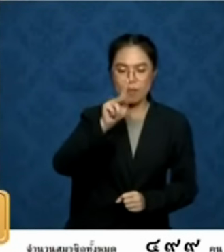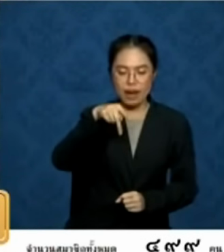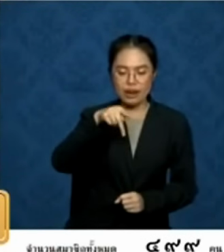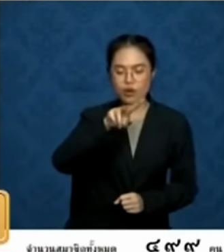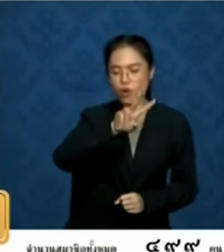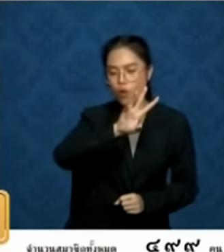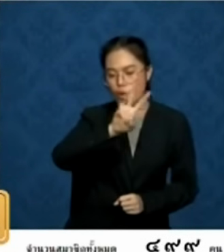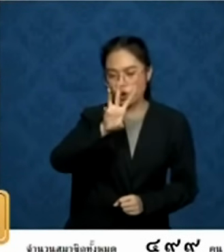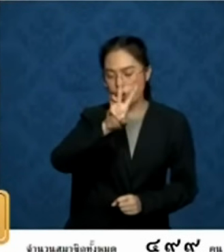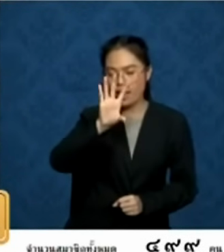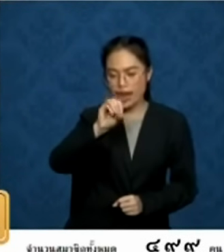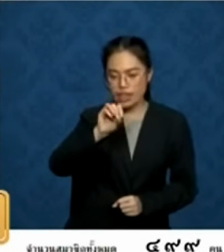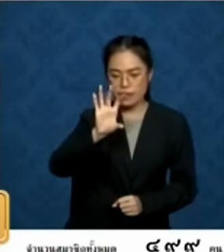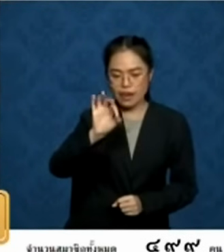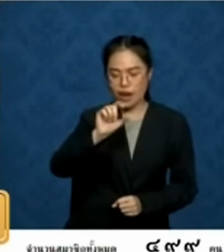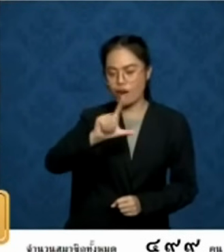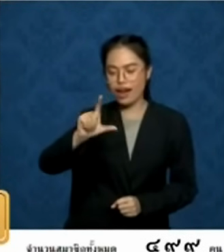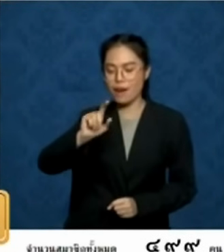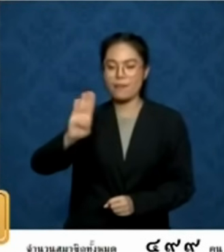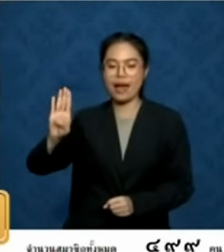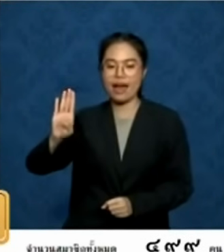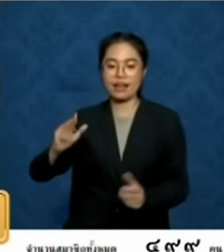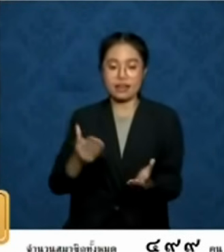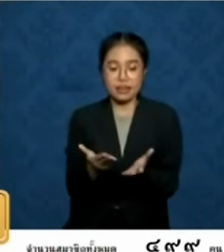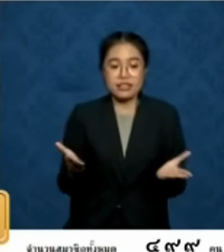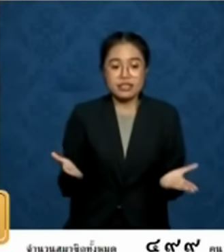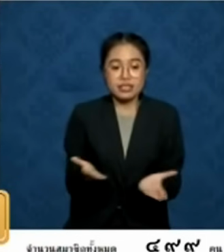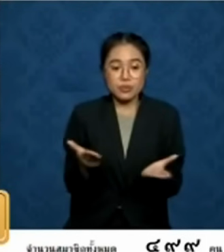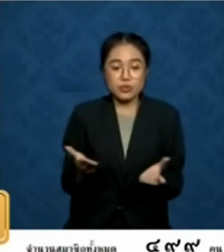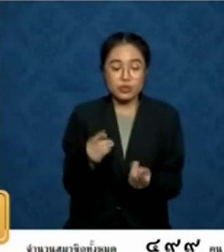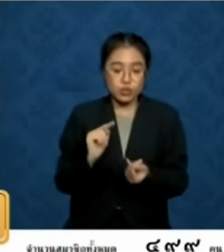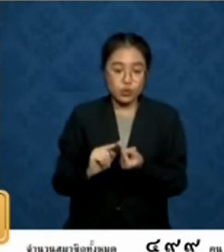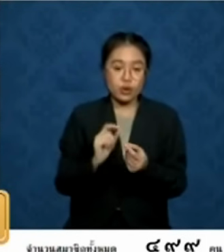42,659 ล้านบาทเพื่อสนับสนุนยุทธศาสตร์ด้านการสร้างความสามาร